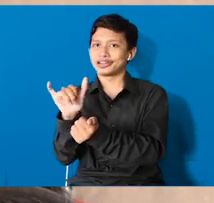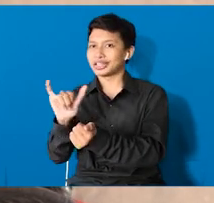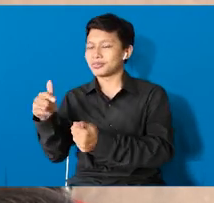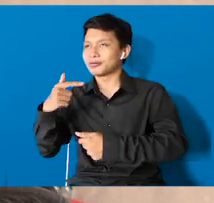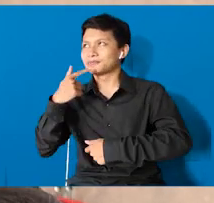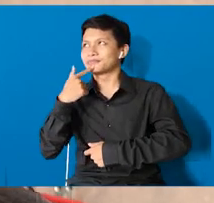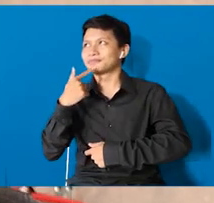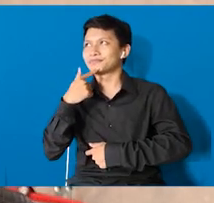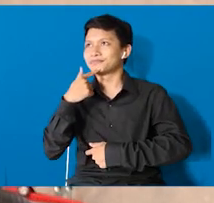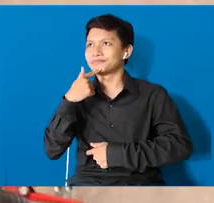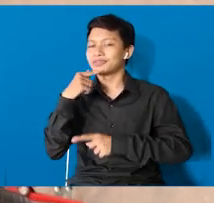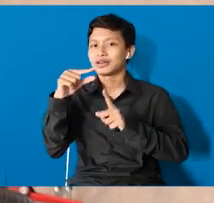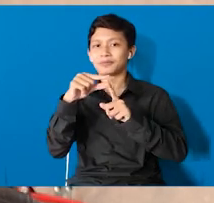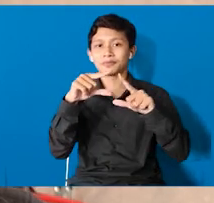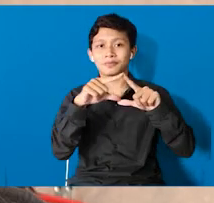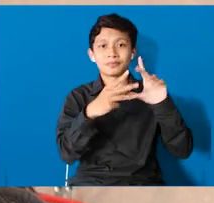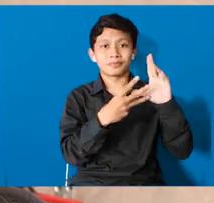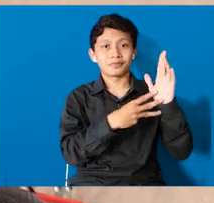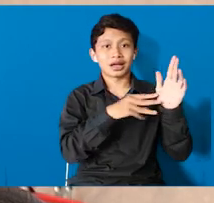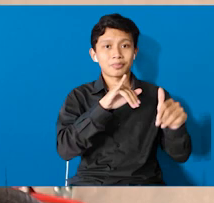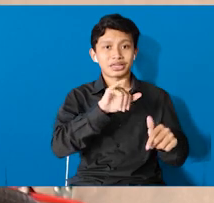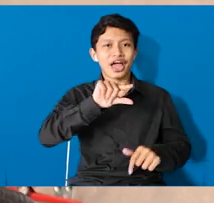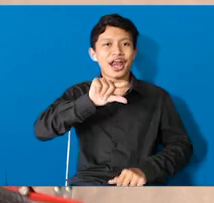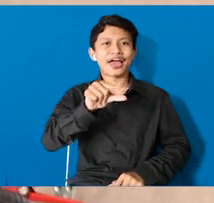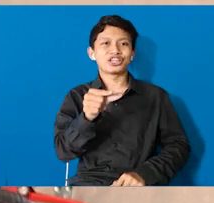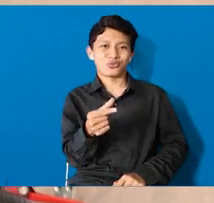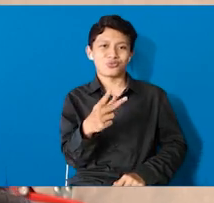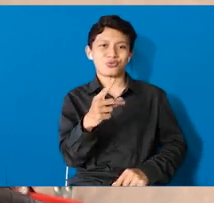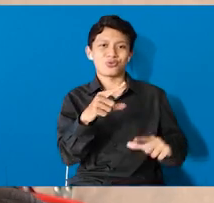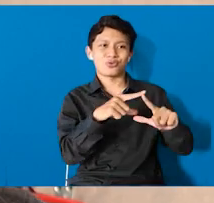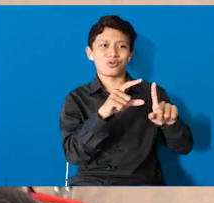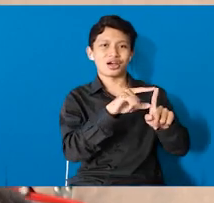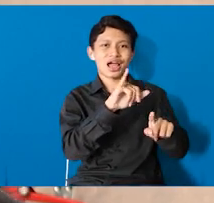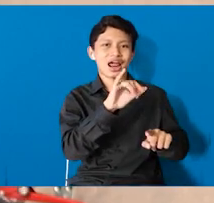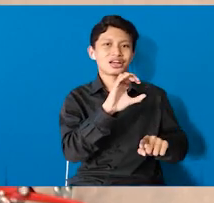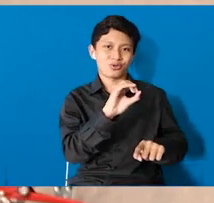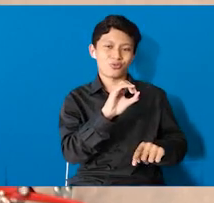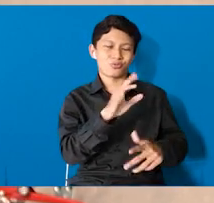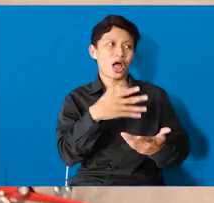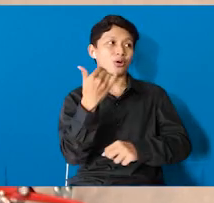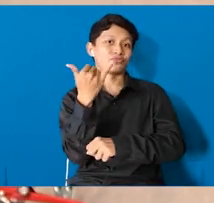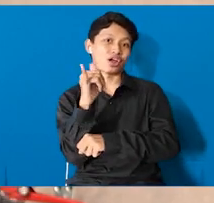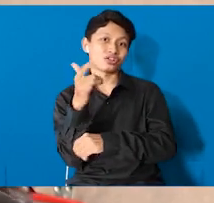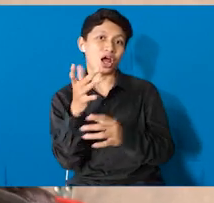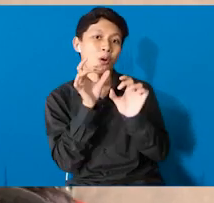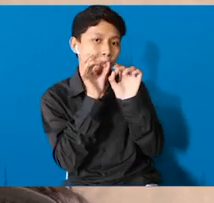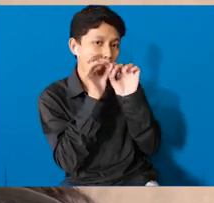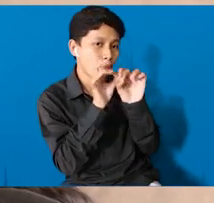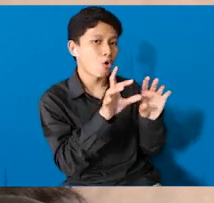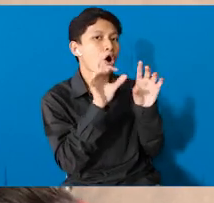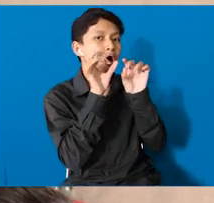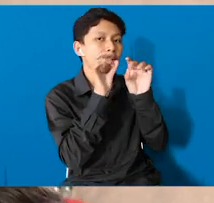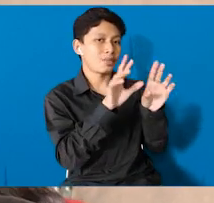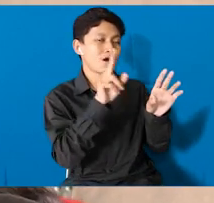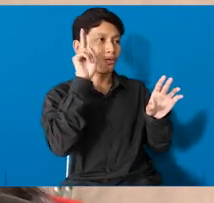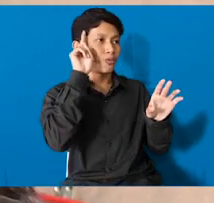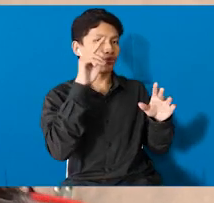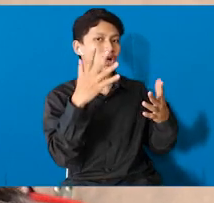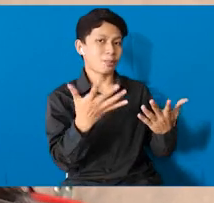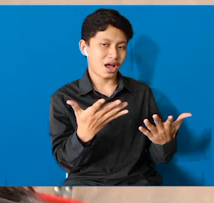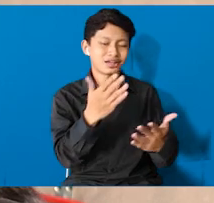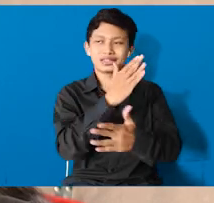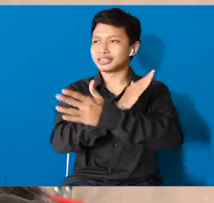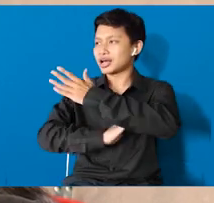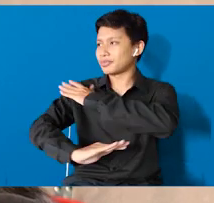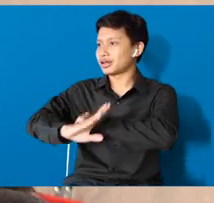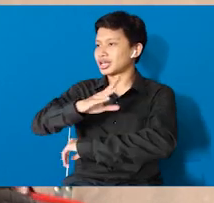dengan Pani Radio untuk pendanaan keistimewaan Daerah Istimewa Yogyakarta. Jadi untuk